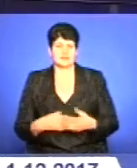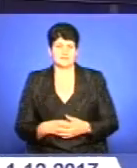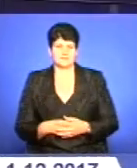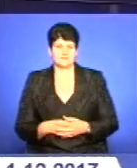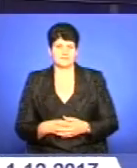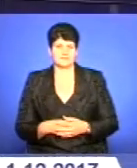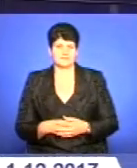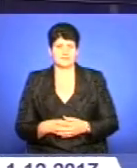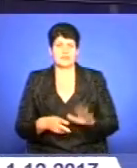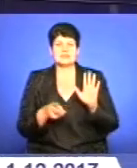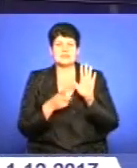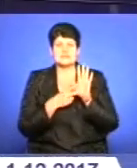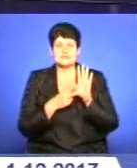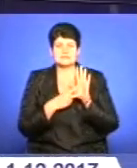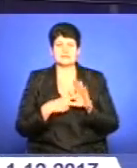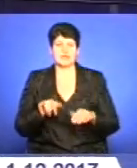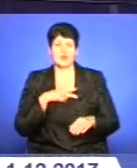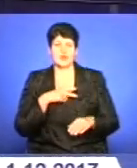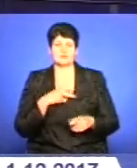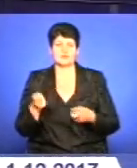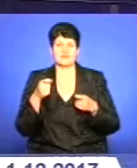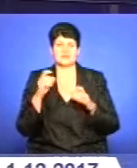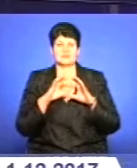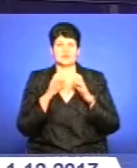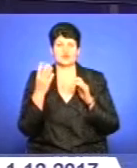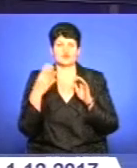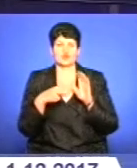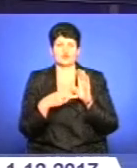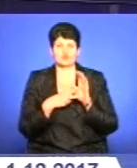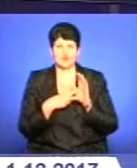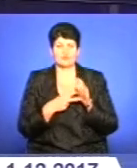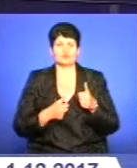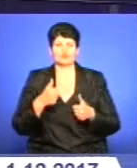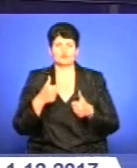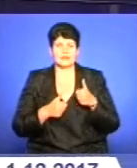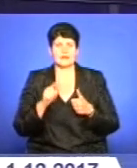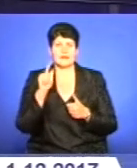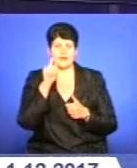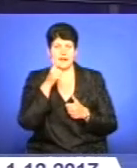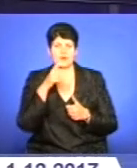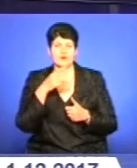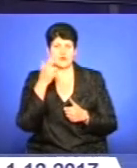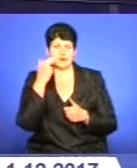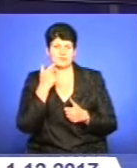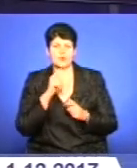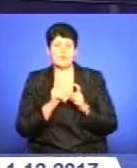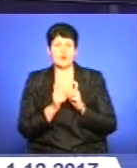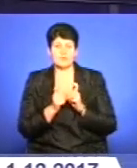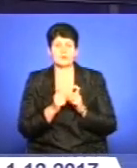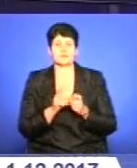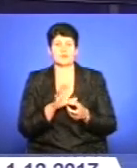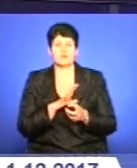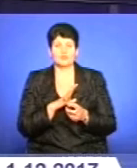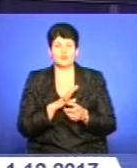7 нагород привезли тернополяни з міжнародного 47-го традиційного турніру з греко-римської боротьби. Змагання відбувалися в місті